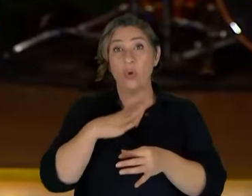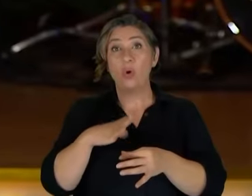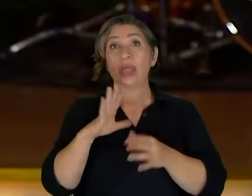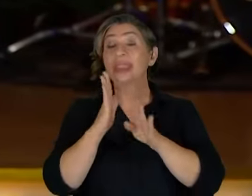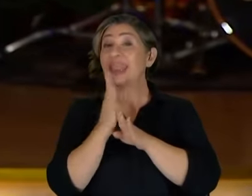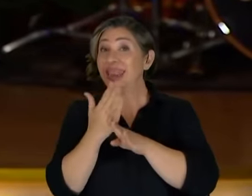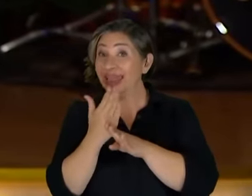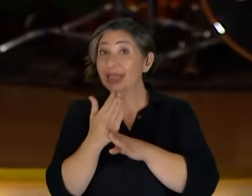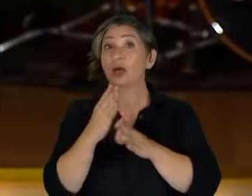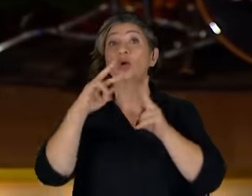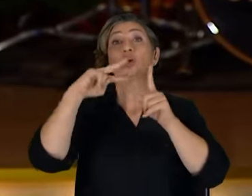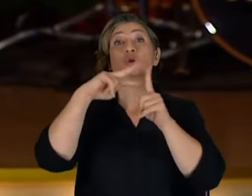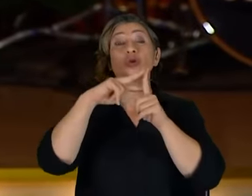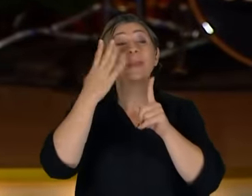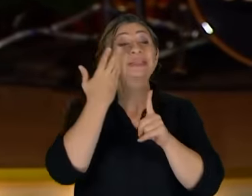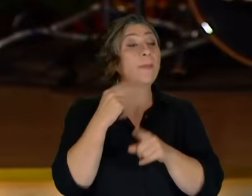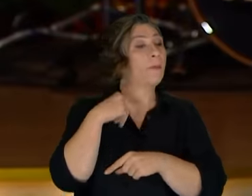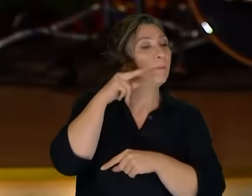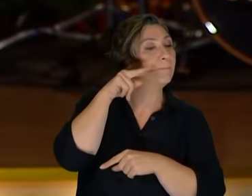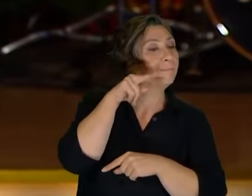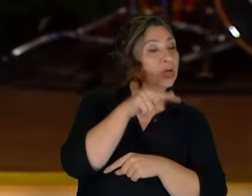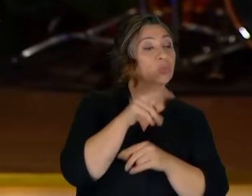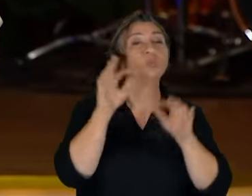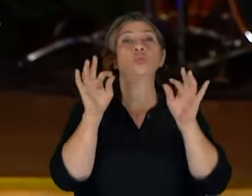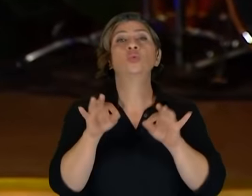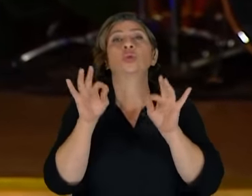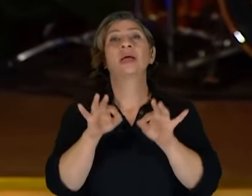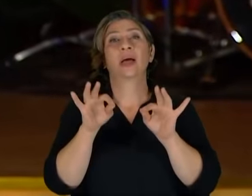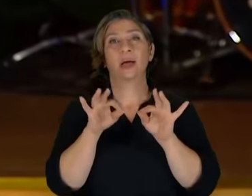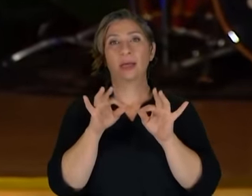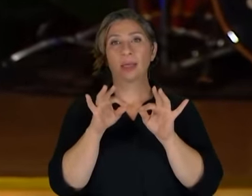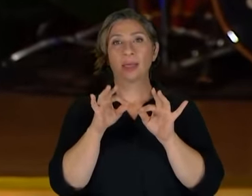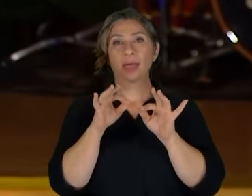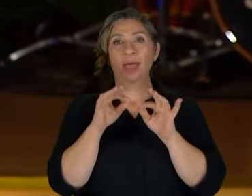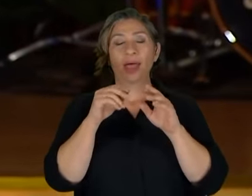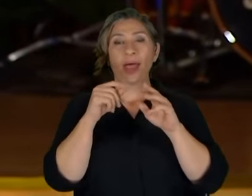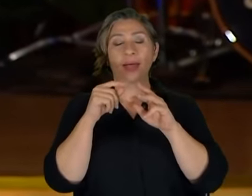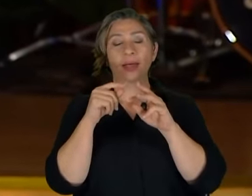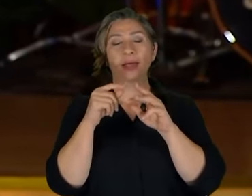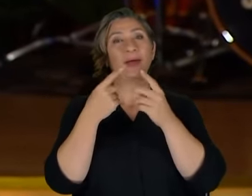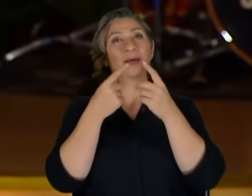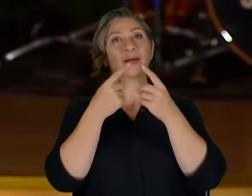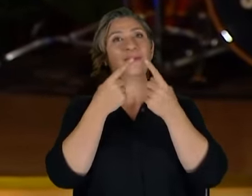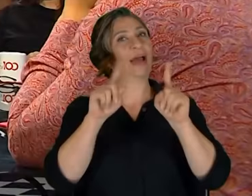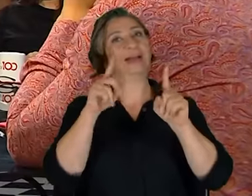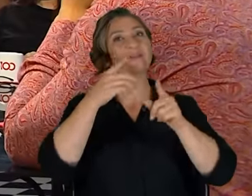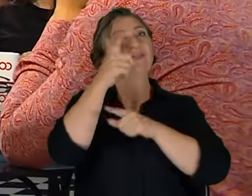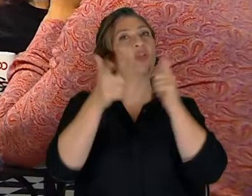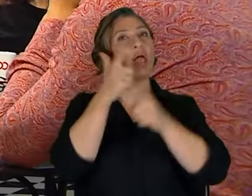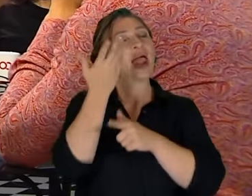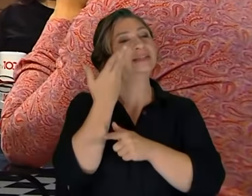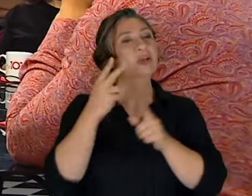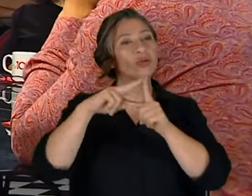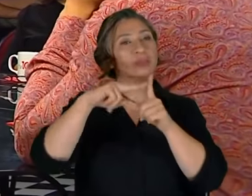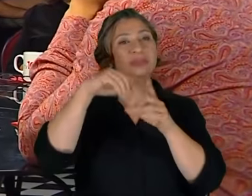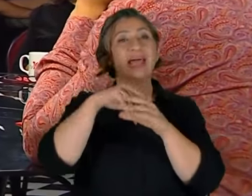Çünkü özellikle YouTube izlenmelerine bakıyoruz. Mutlaka informatif videolar izleniyor. Tabii ki